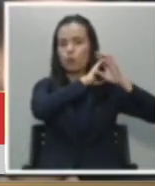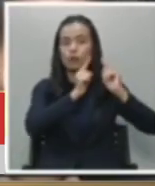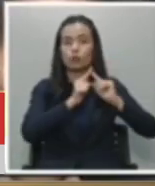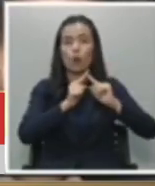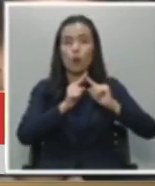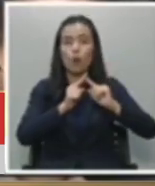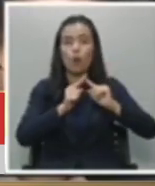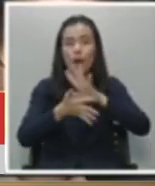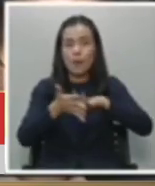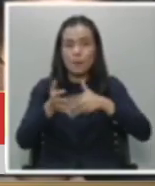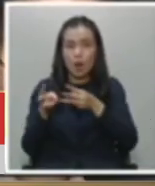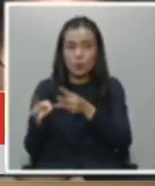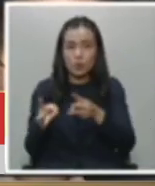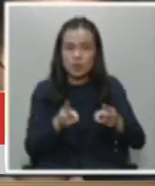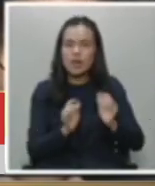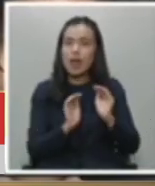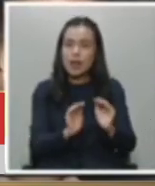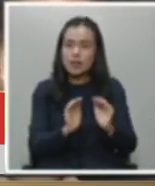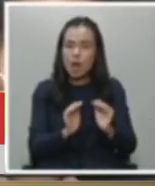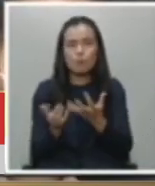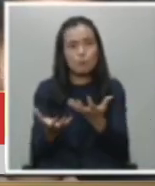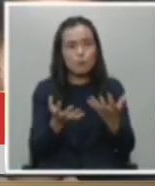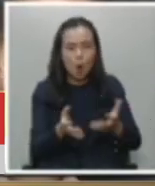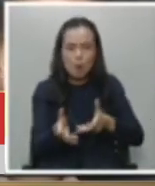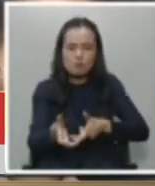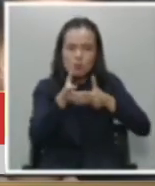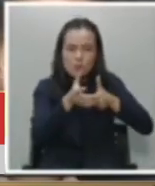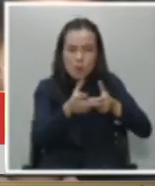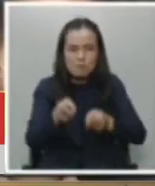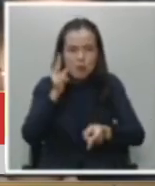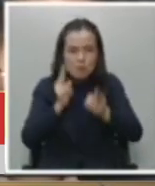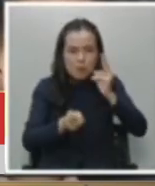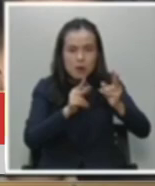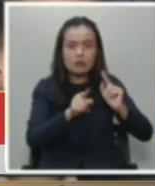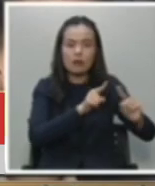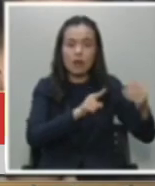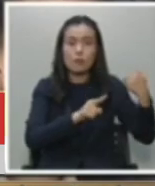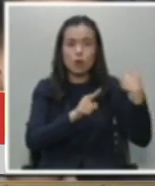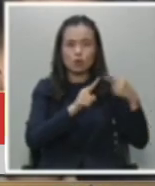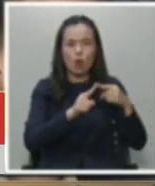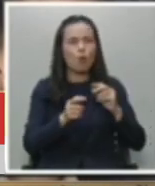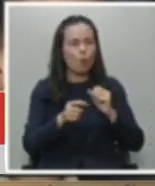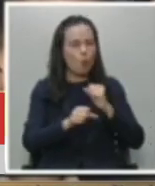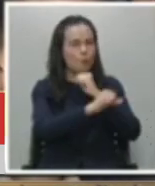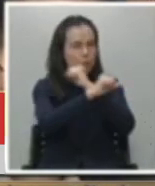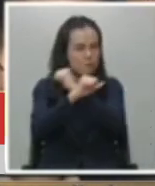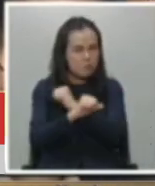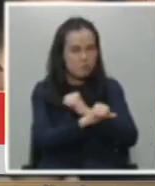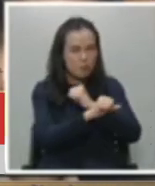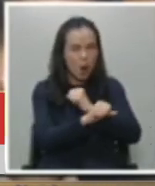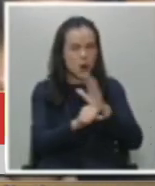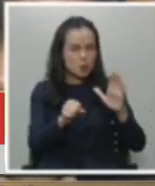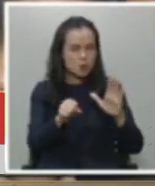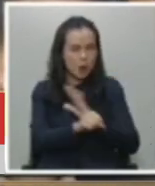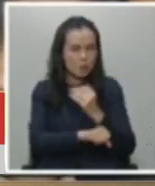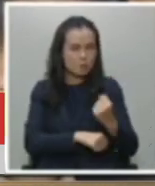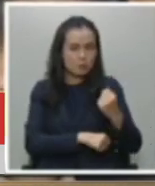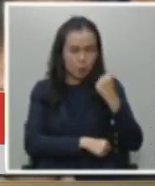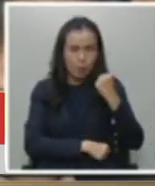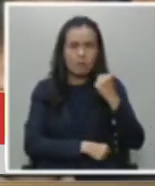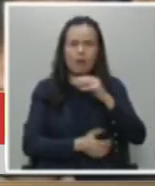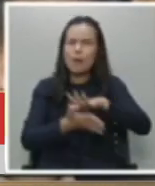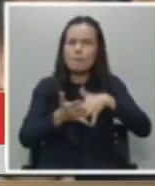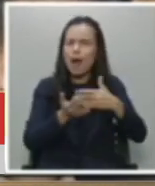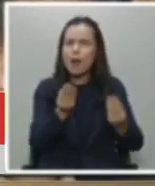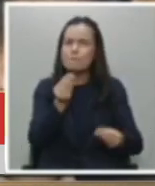เก็บอาวุธยุทโธปกรณ์ที่มีความรัดกุมกว่านี้หรือมีมาตรการอื่นใดอีกหรือไม่นะ